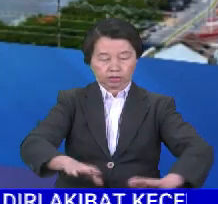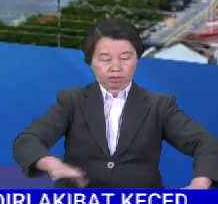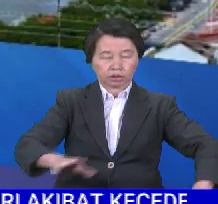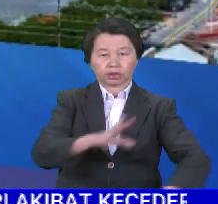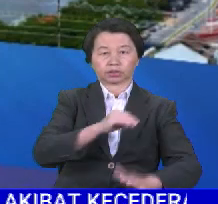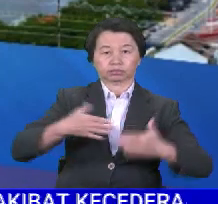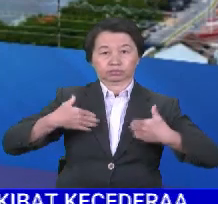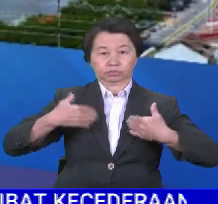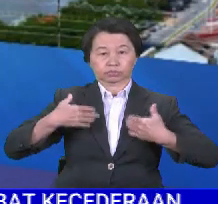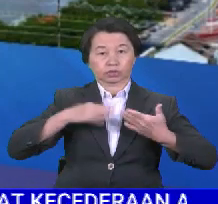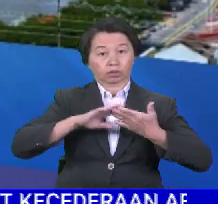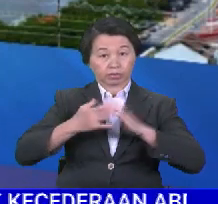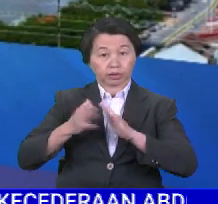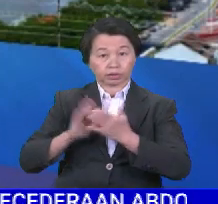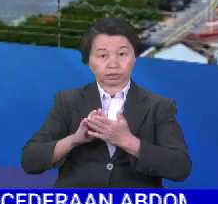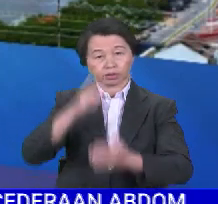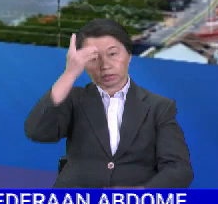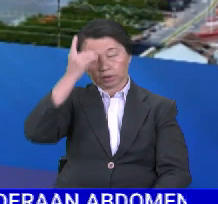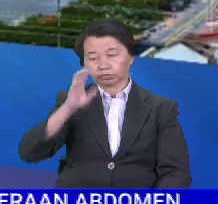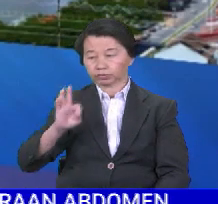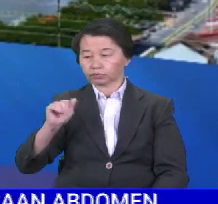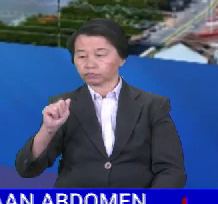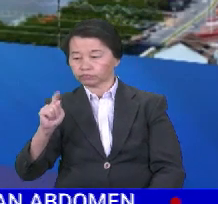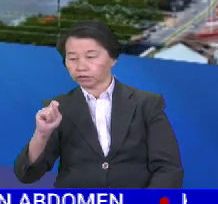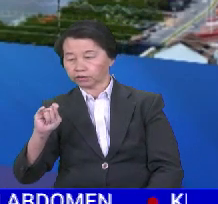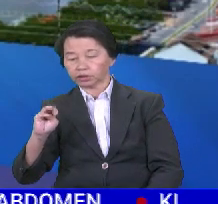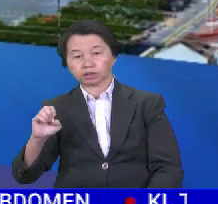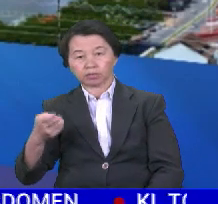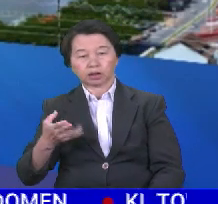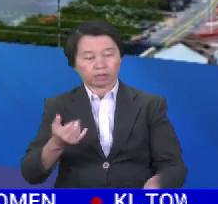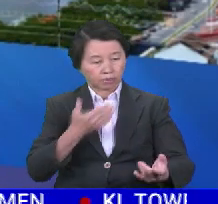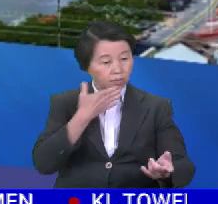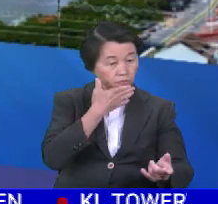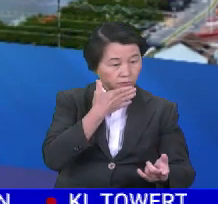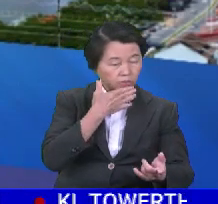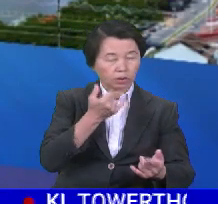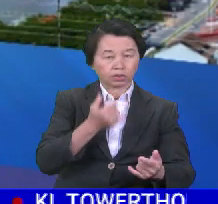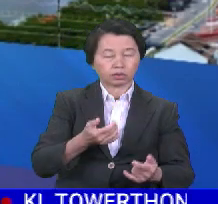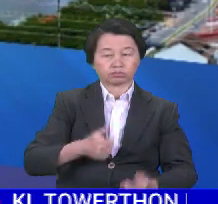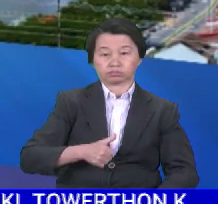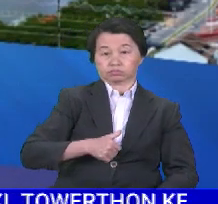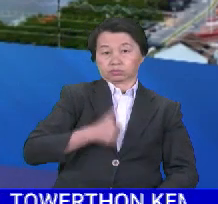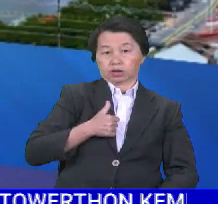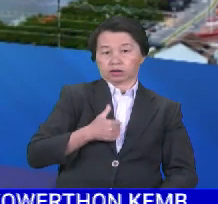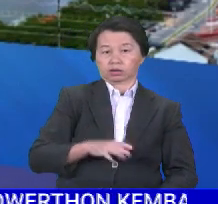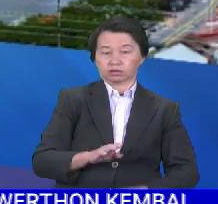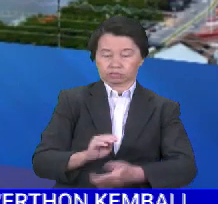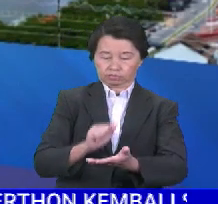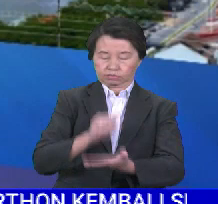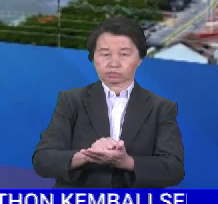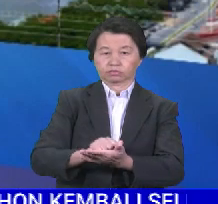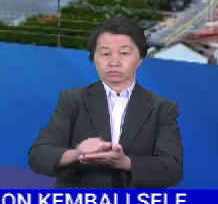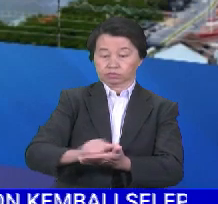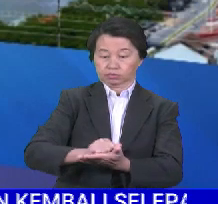dan Kesejahteraan Komuniti, Dato' Sri Fatimah Abdullah, mahu golongan itu memperagakan dengan bangga batik tempatan